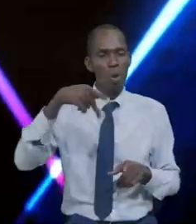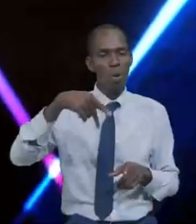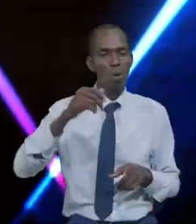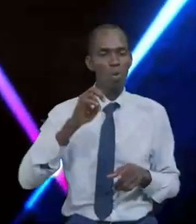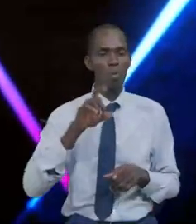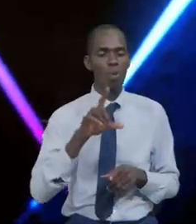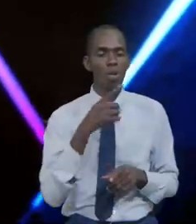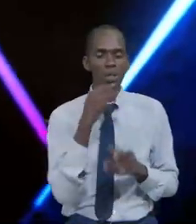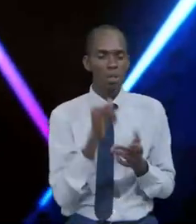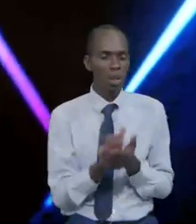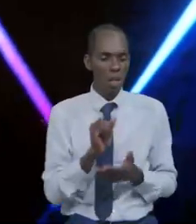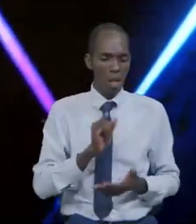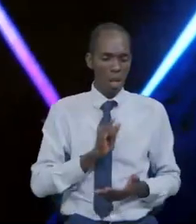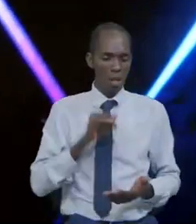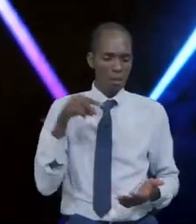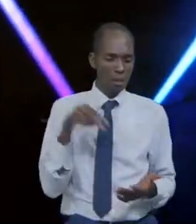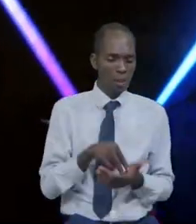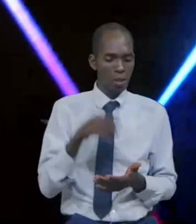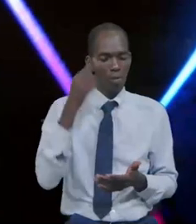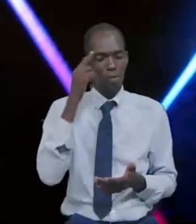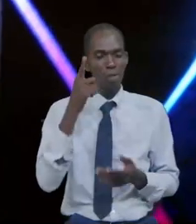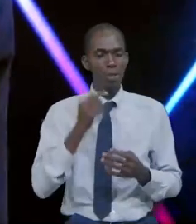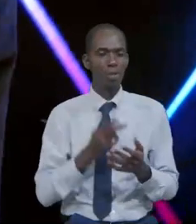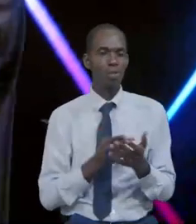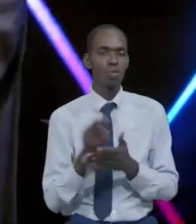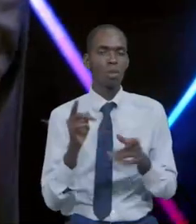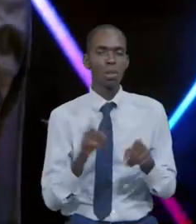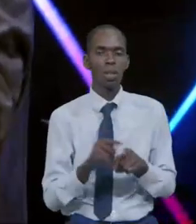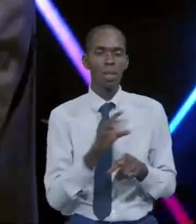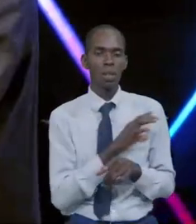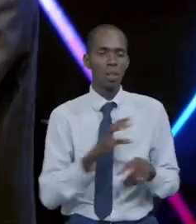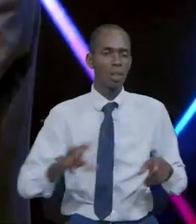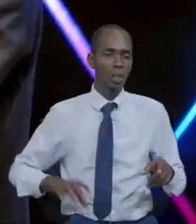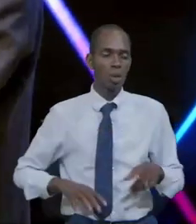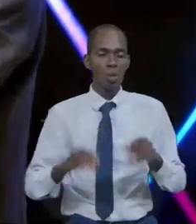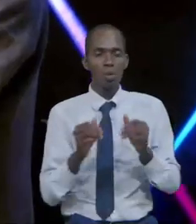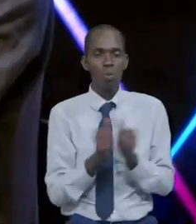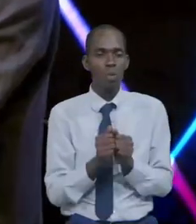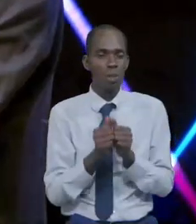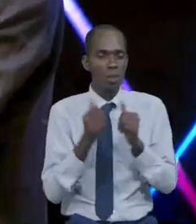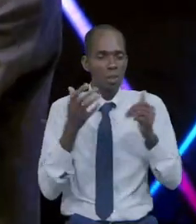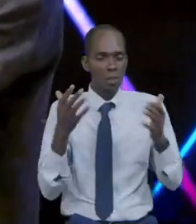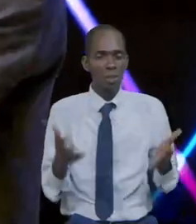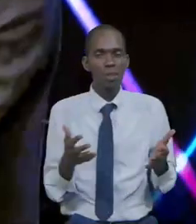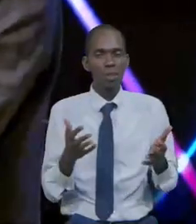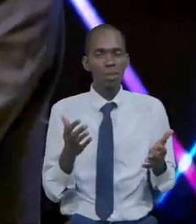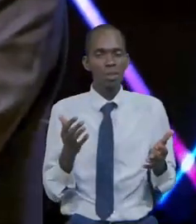je me tiens pour la vérité comme Christ, sans compromettre